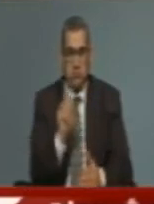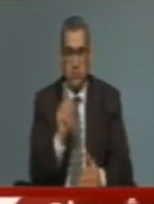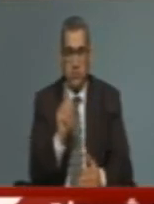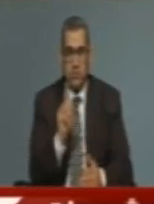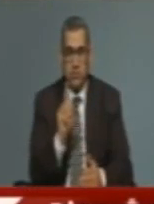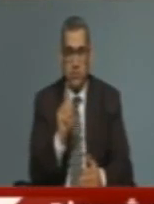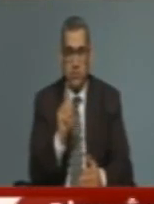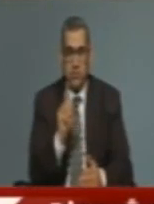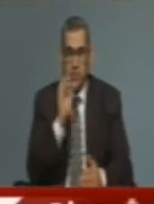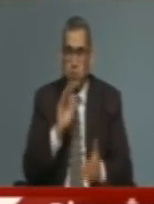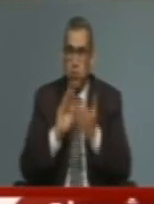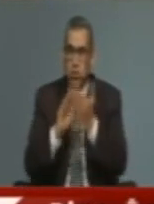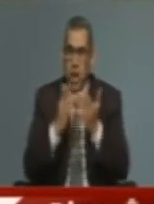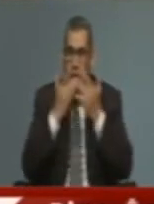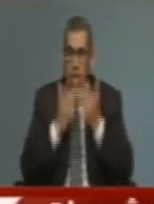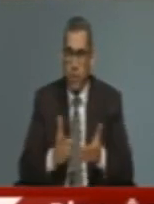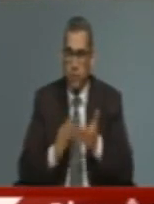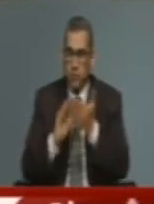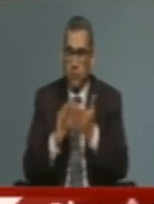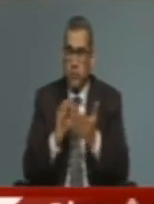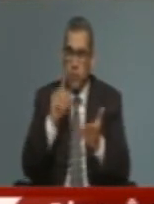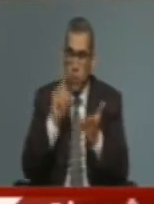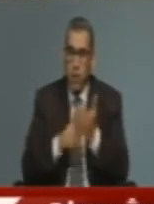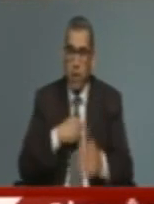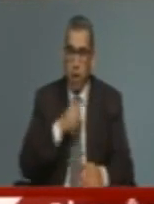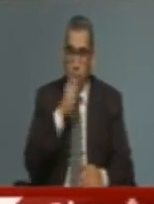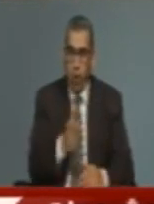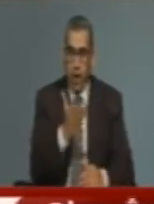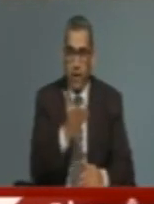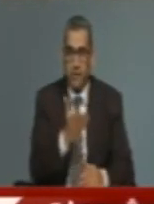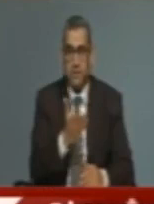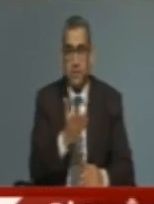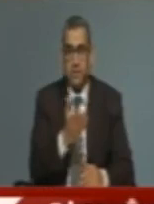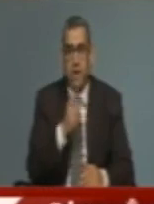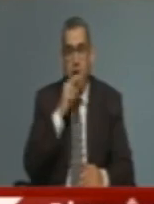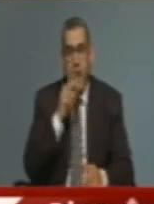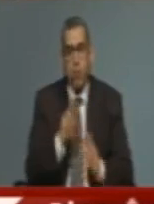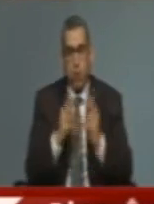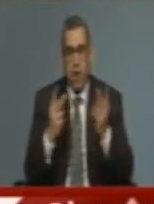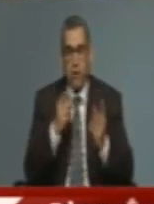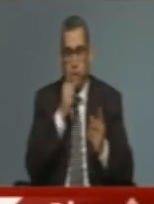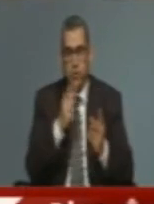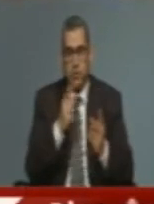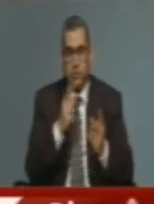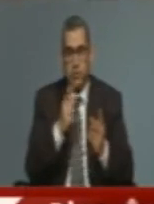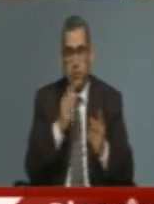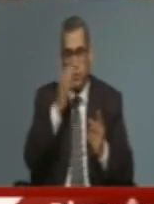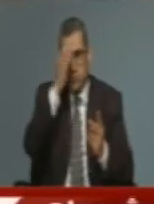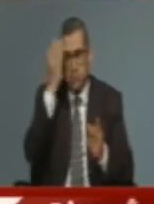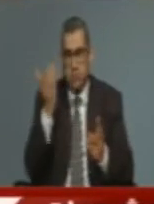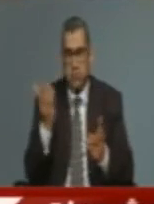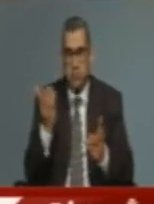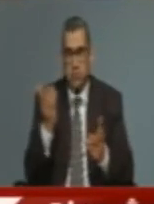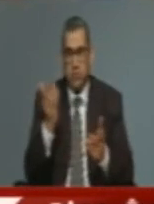ويحاول يساعدهم. هقول لك كلام غريب شوية، يعني كتير من الناس يقول لك انت